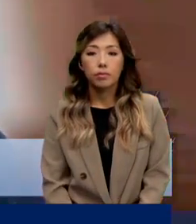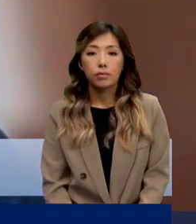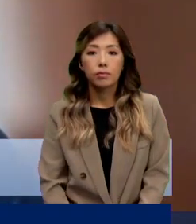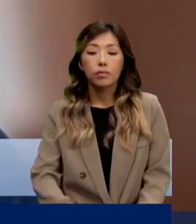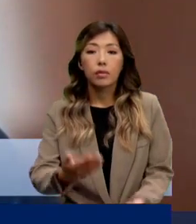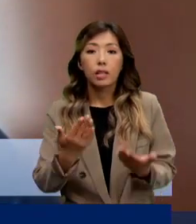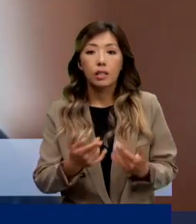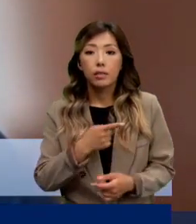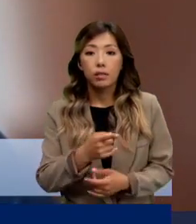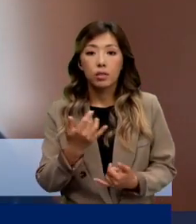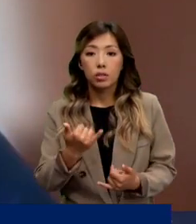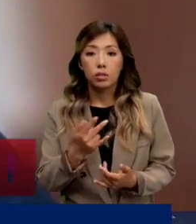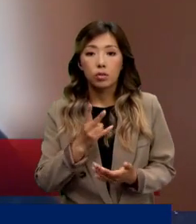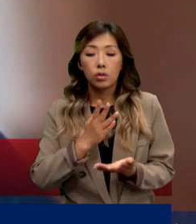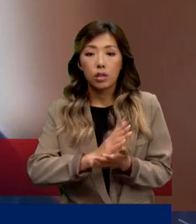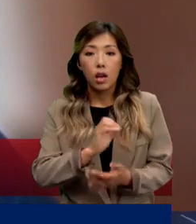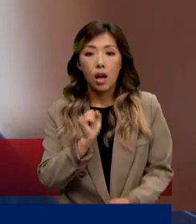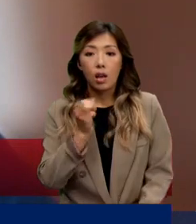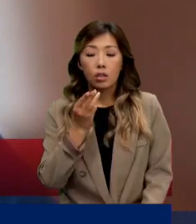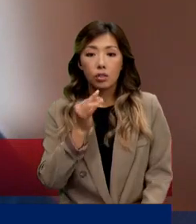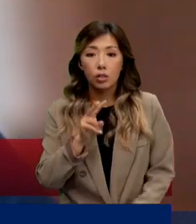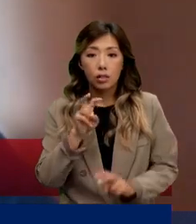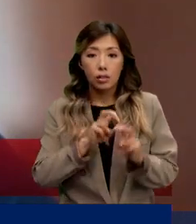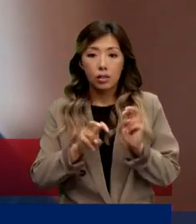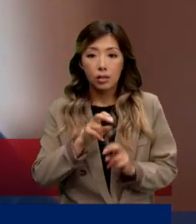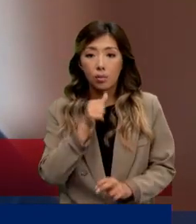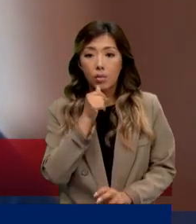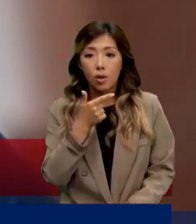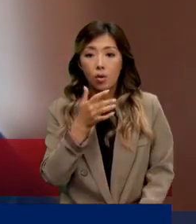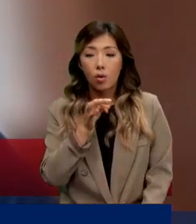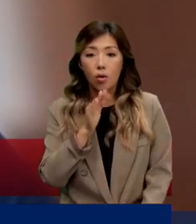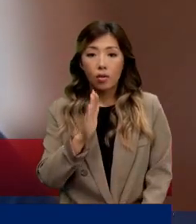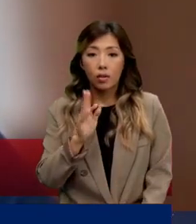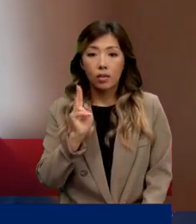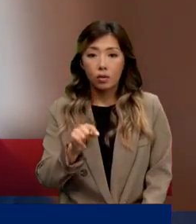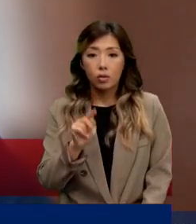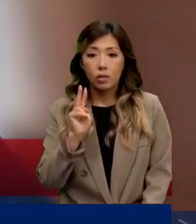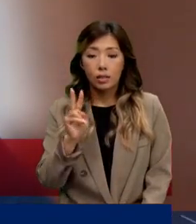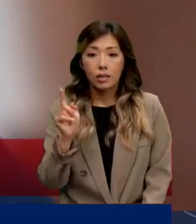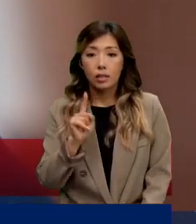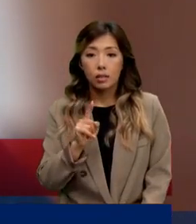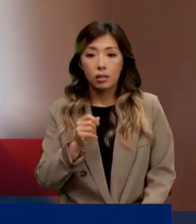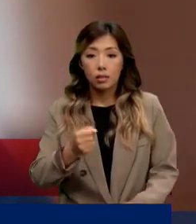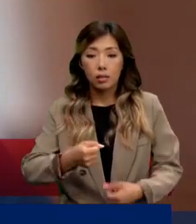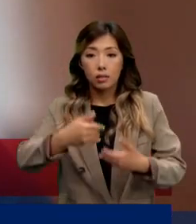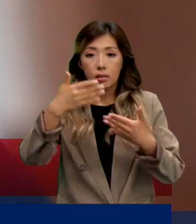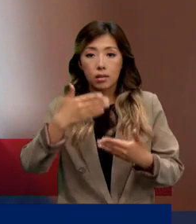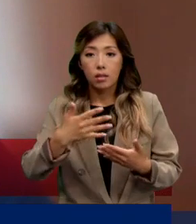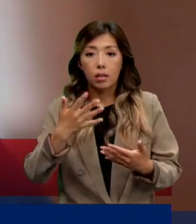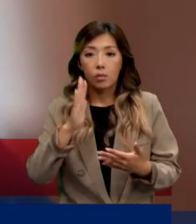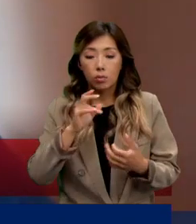понятие, допустим, лидер «Ашек», сделайте поиск на сайте gov.kz, вы увидите эти списки на сайтах